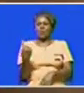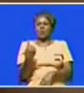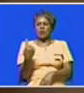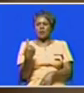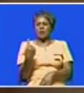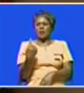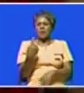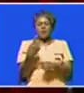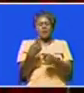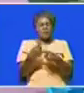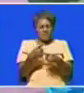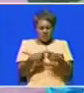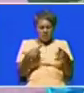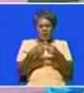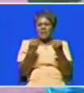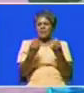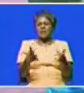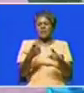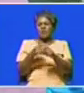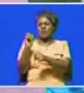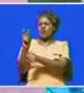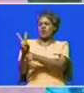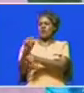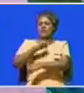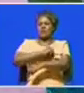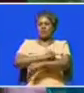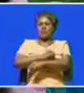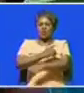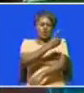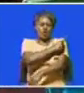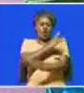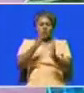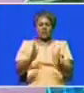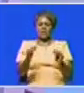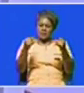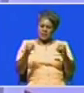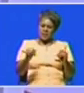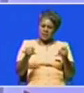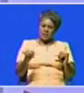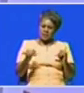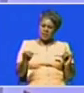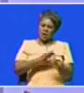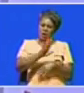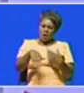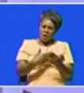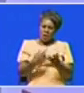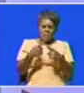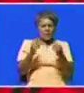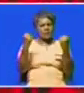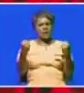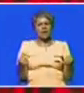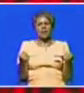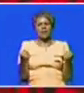Ameumwa kwa siku nyingi tangu akiwa shule ya upili na madaktari wamejaribu nafasi yao ila hali bado ngumu.